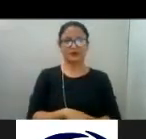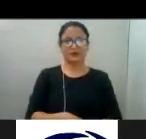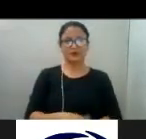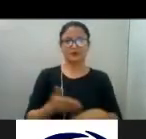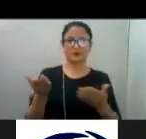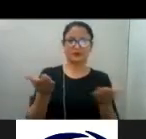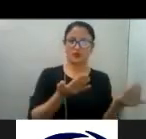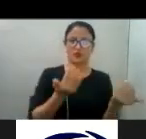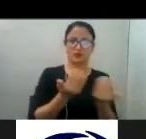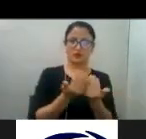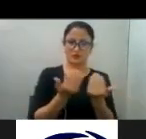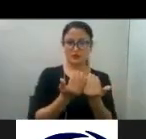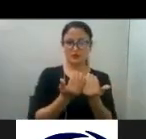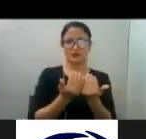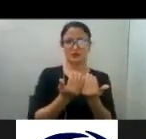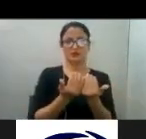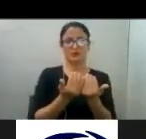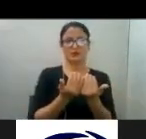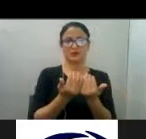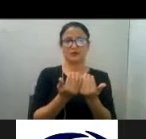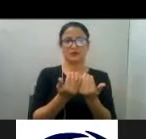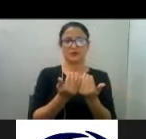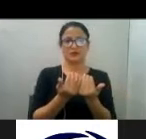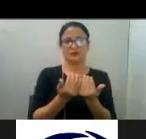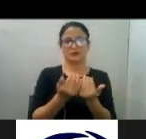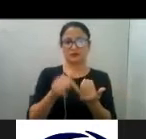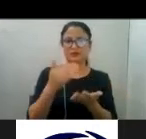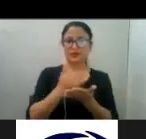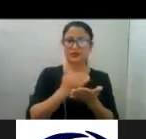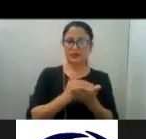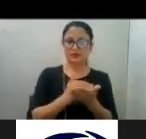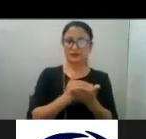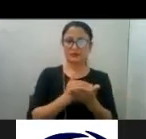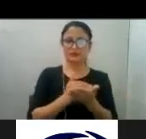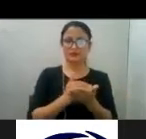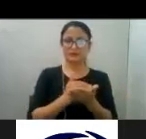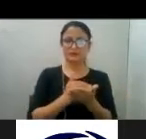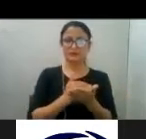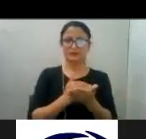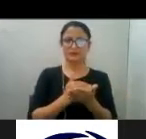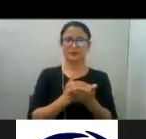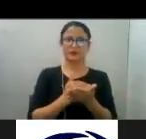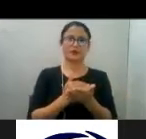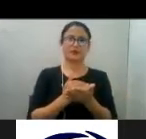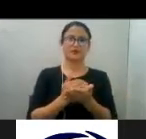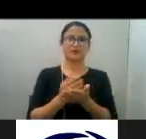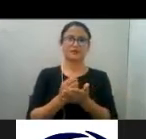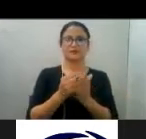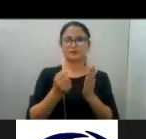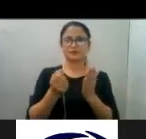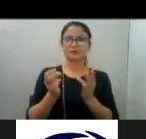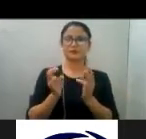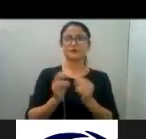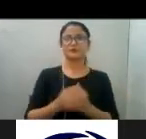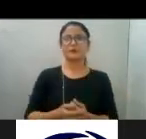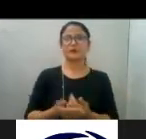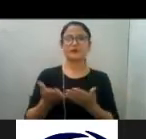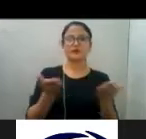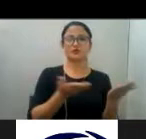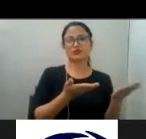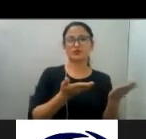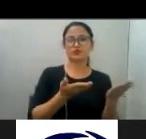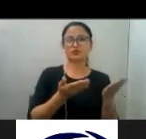स्वागत गर्दै म आजको कार्यक्रमको फर्मल वेलकम चाहिने